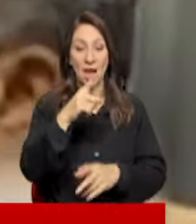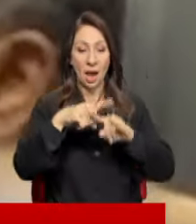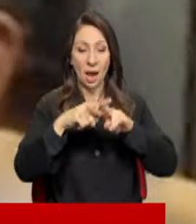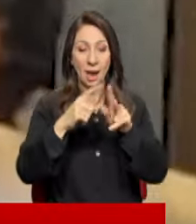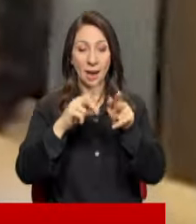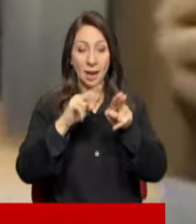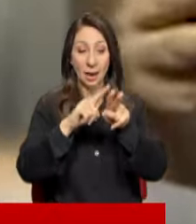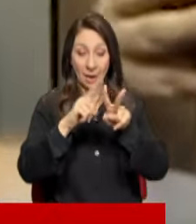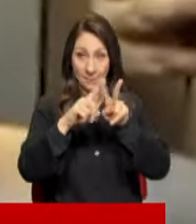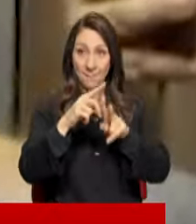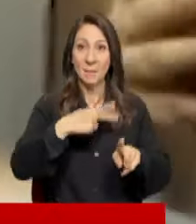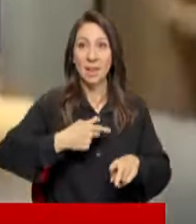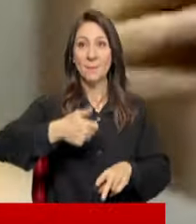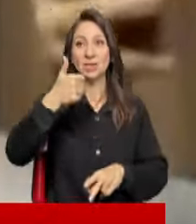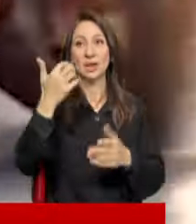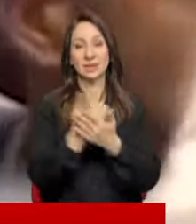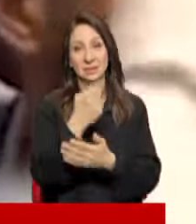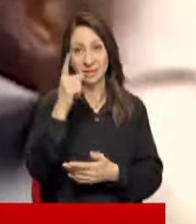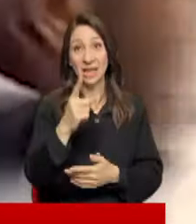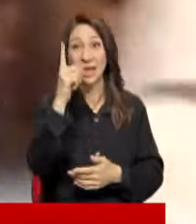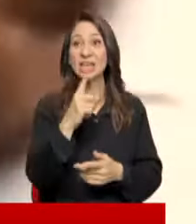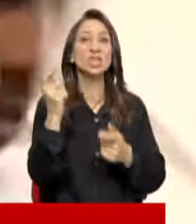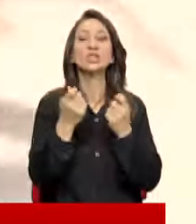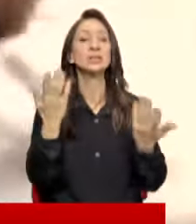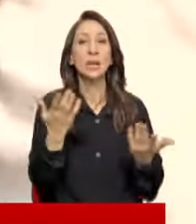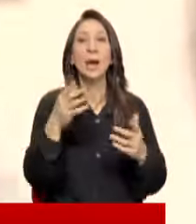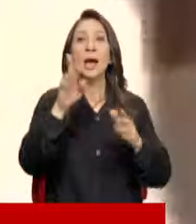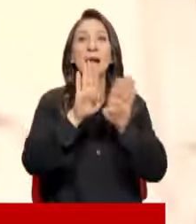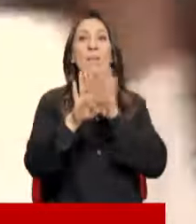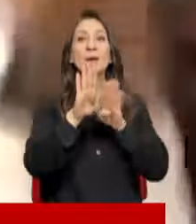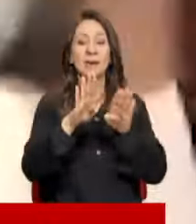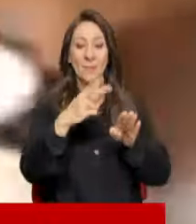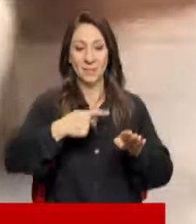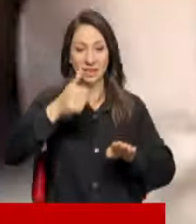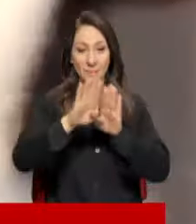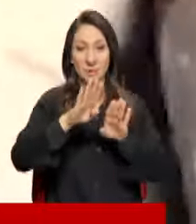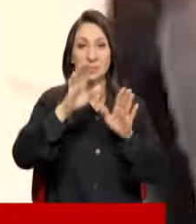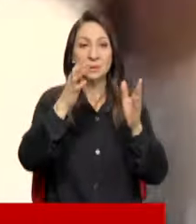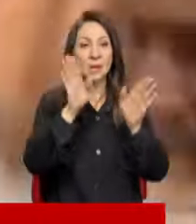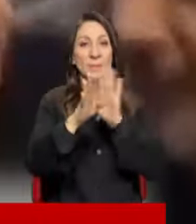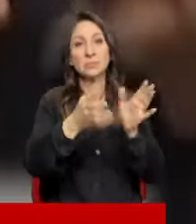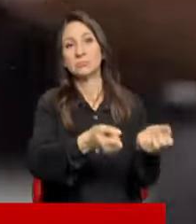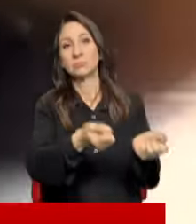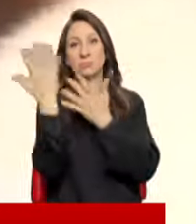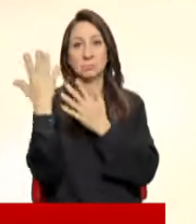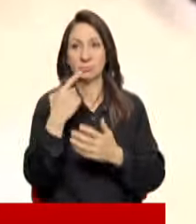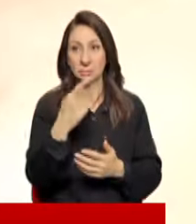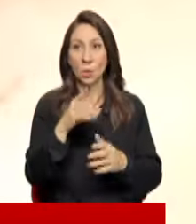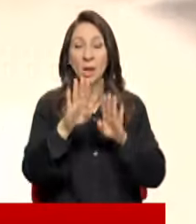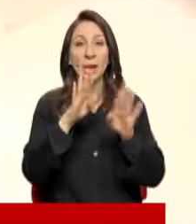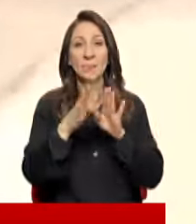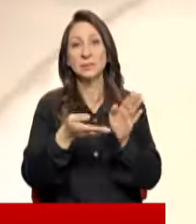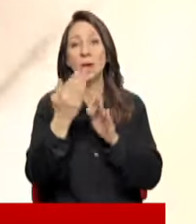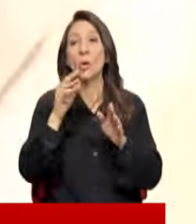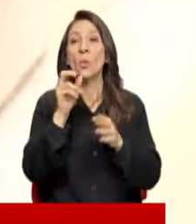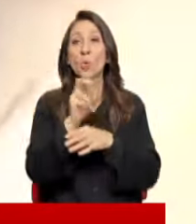Hakan Bilecen belediye başkanı seçildi. İlk iş olarak makam kapısının sökülmesini istedi. Evet, şu anda makam kapısı söküldü.